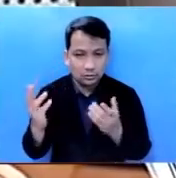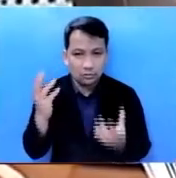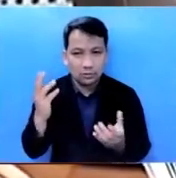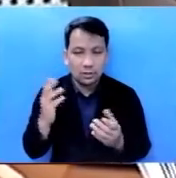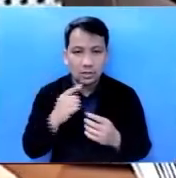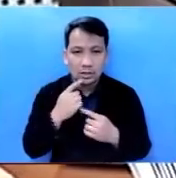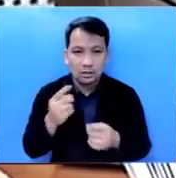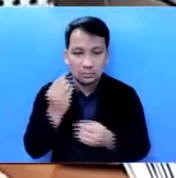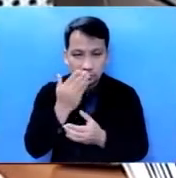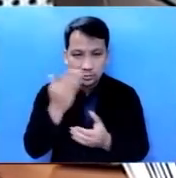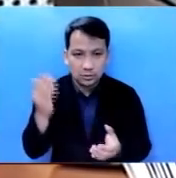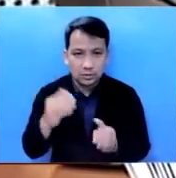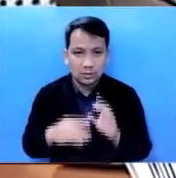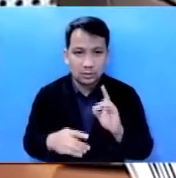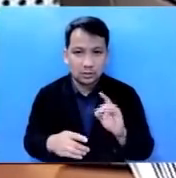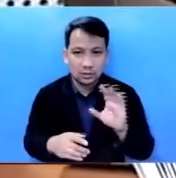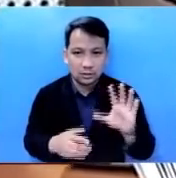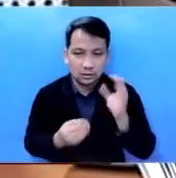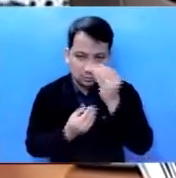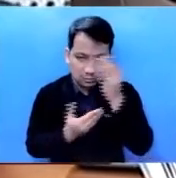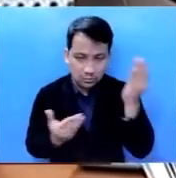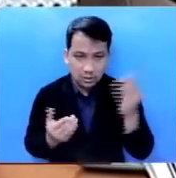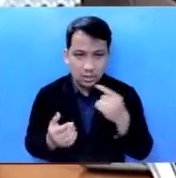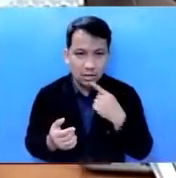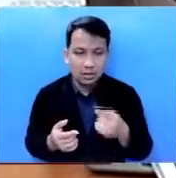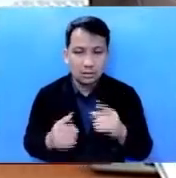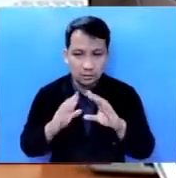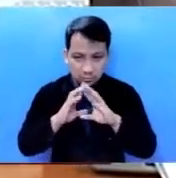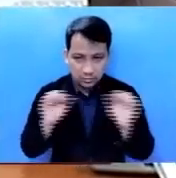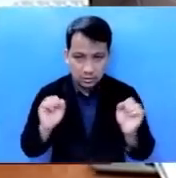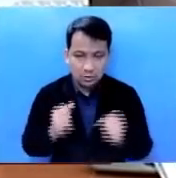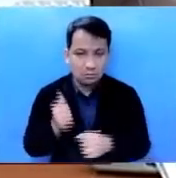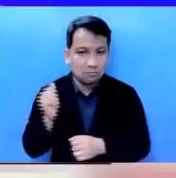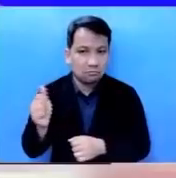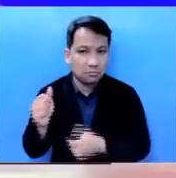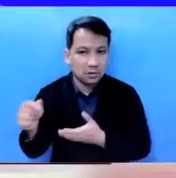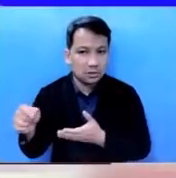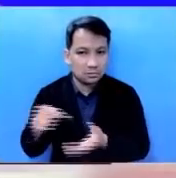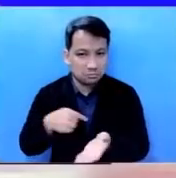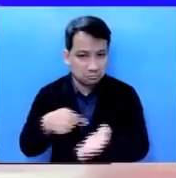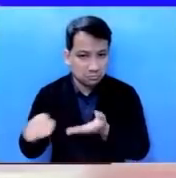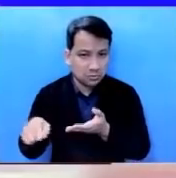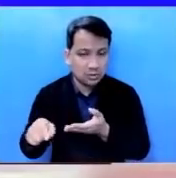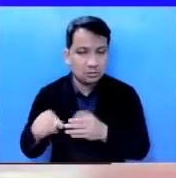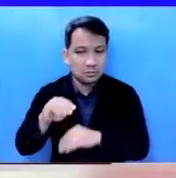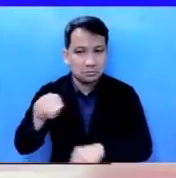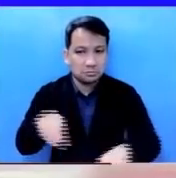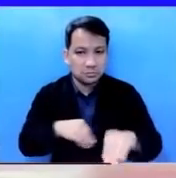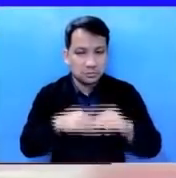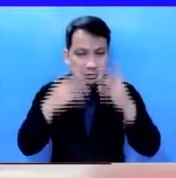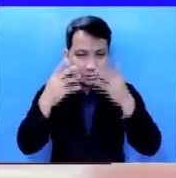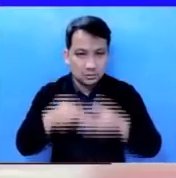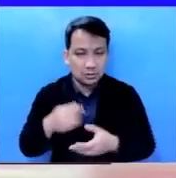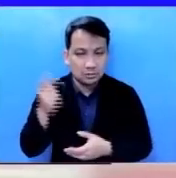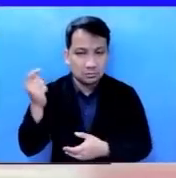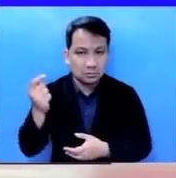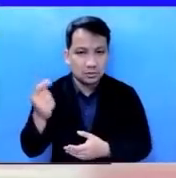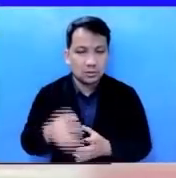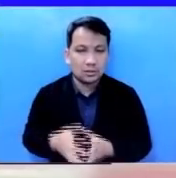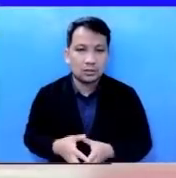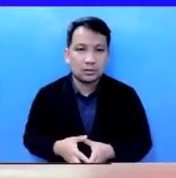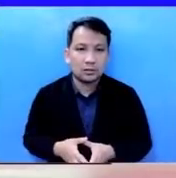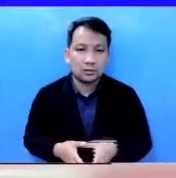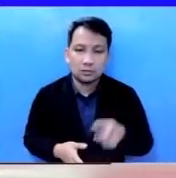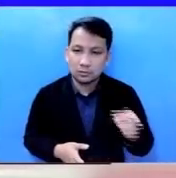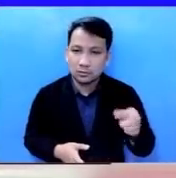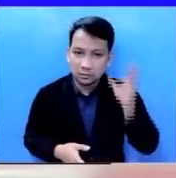niya laban kay De Lima. Pero paratang ng Pangulo, baka nabayaran lang si Ragos kaya iniba nito ang kanyang testimonya. Itong si